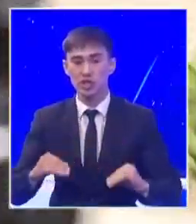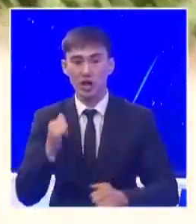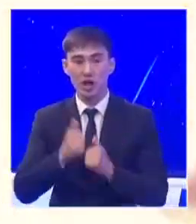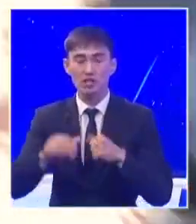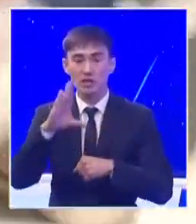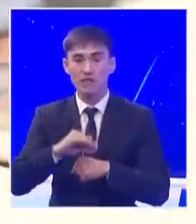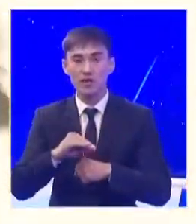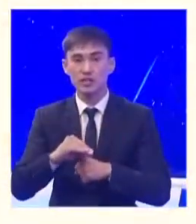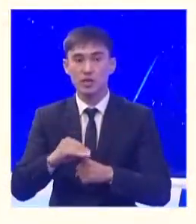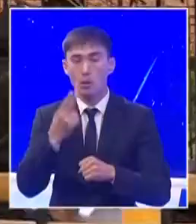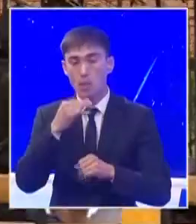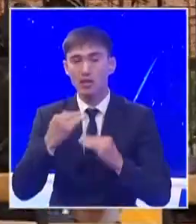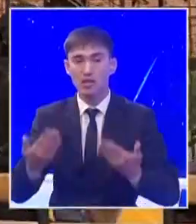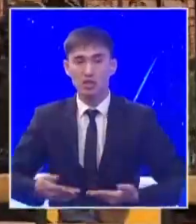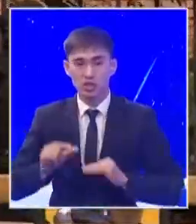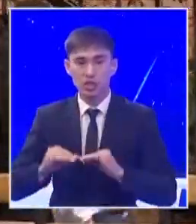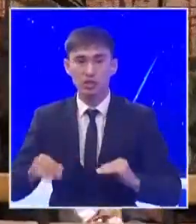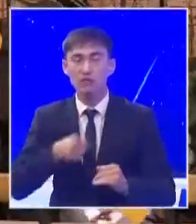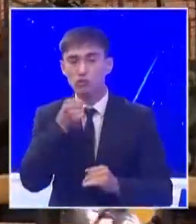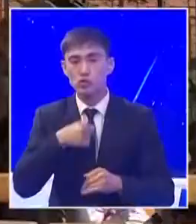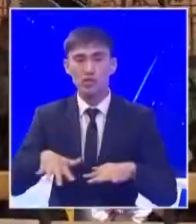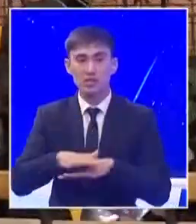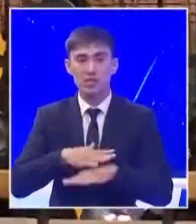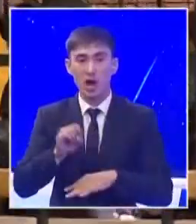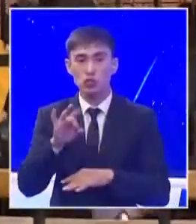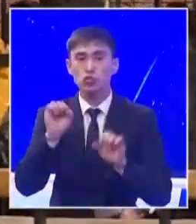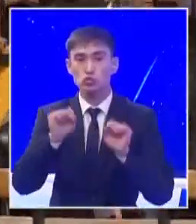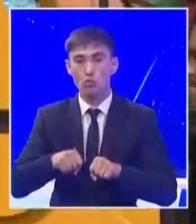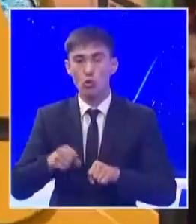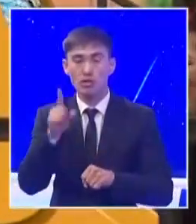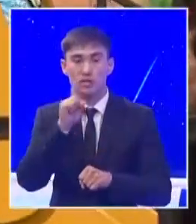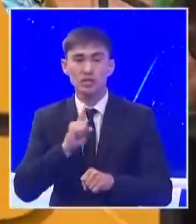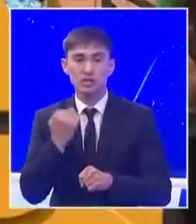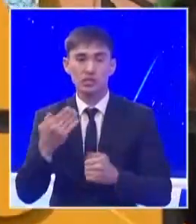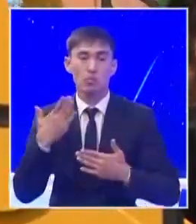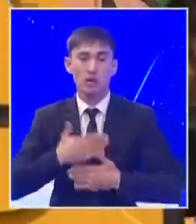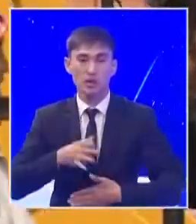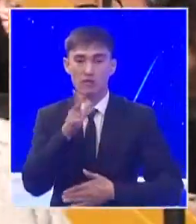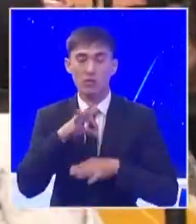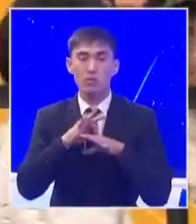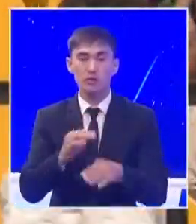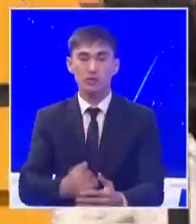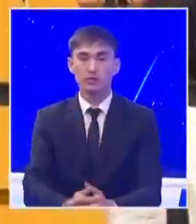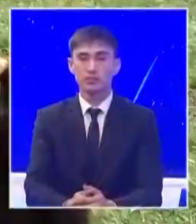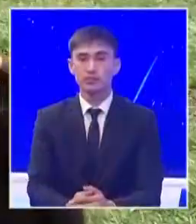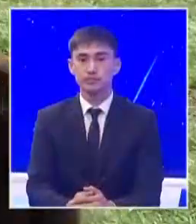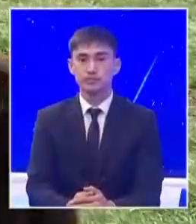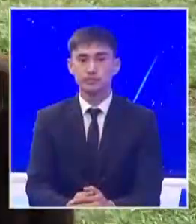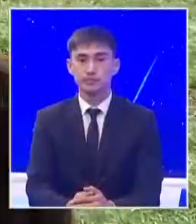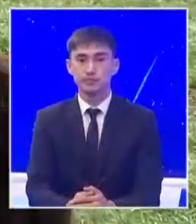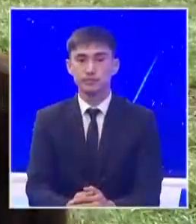каждый вечер не только маленькие жители, но и взрослое население Аксу смогут насладиться приятным времяпровождением.